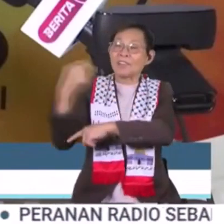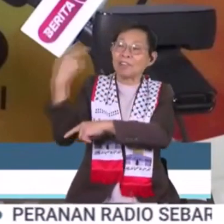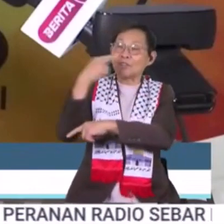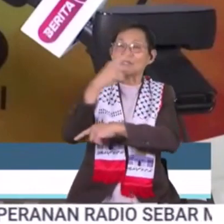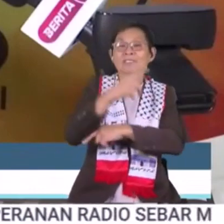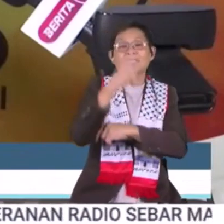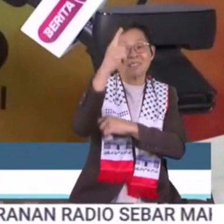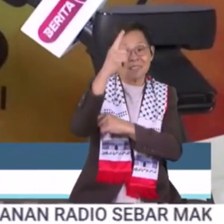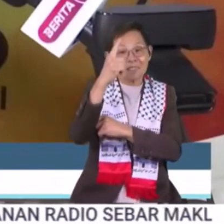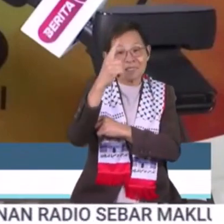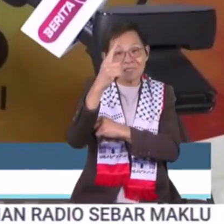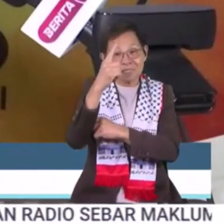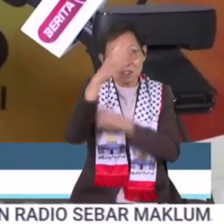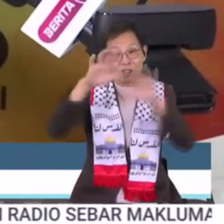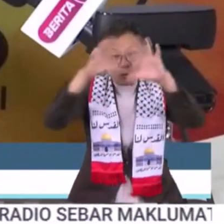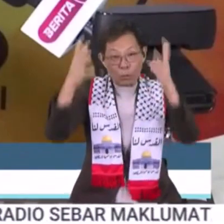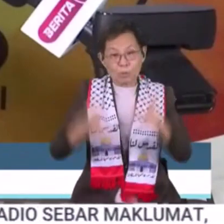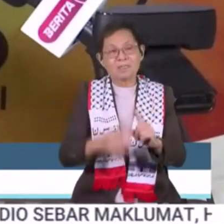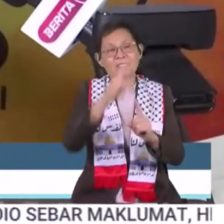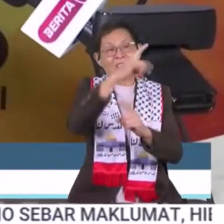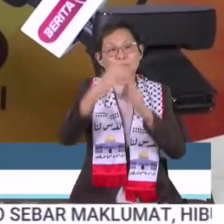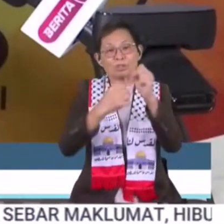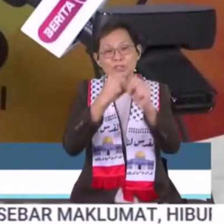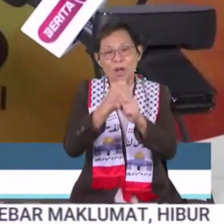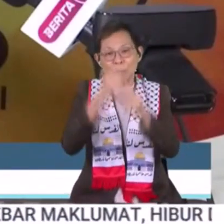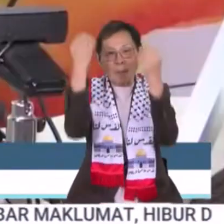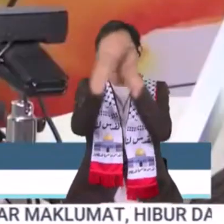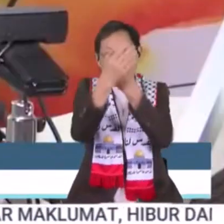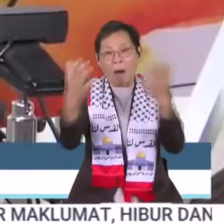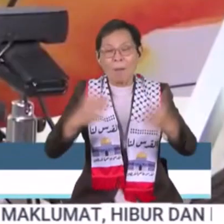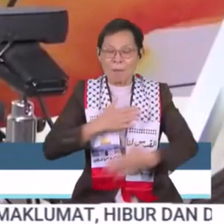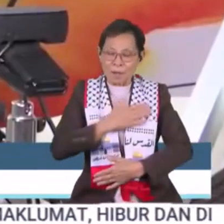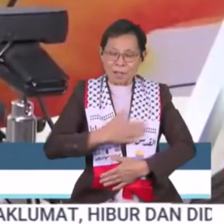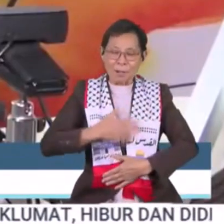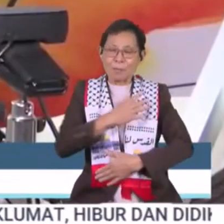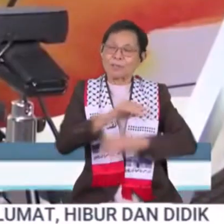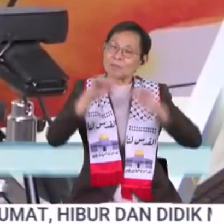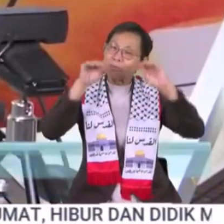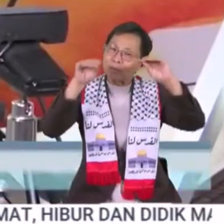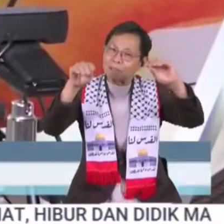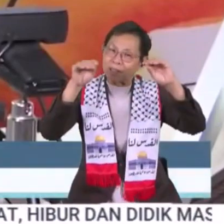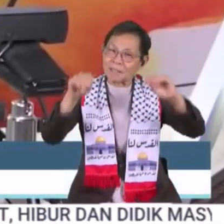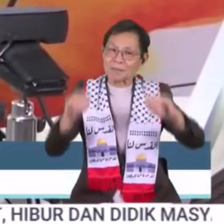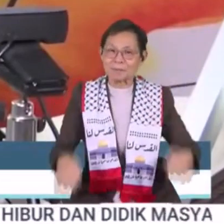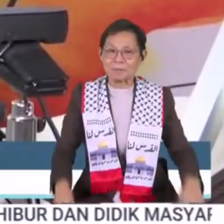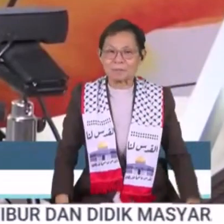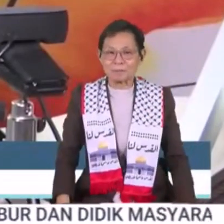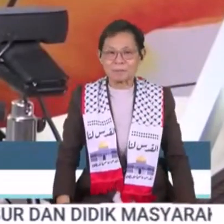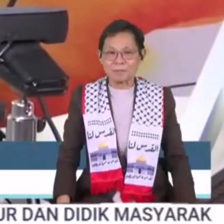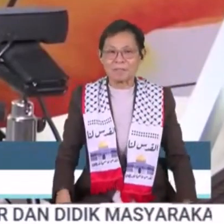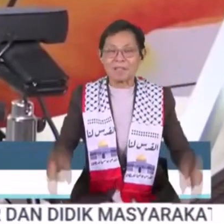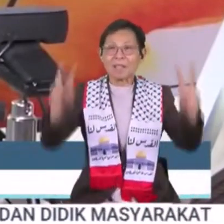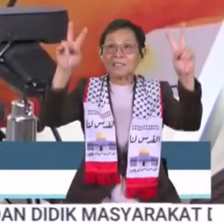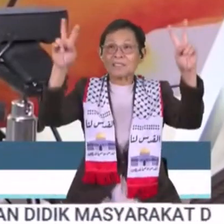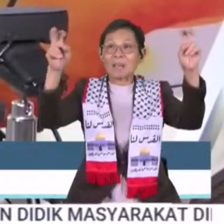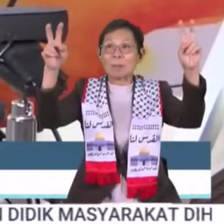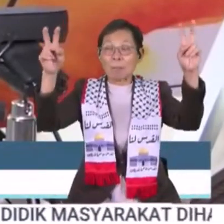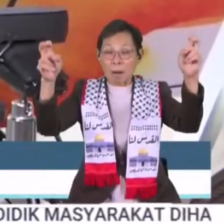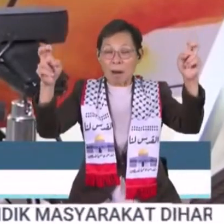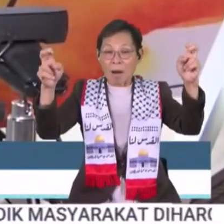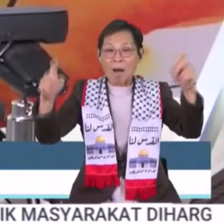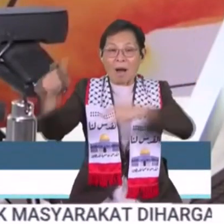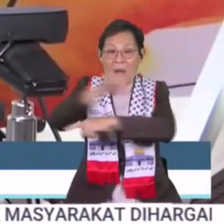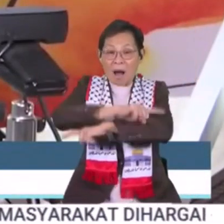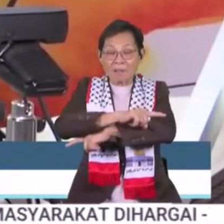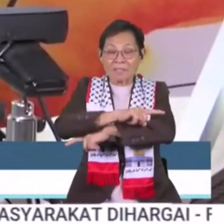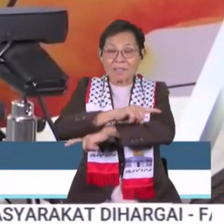seabat menyampai maklumat menghibur dan mendidik dengan tema hari radio sedunia